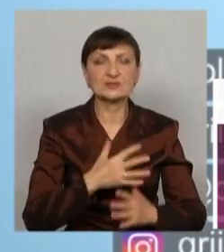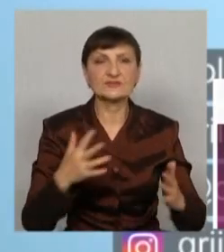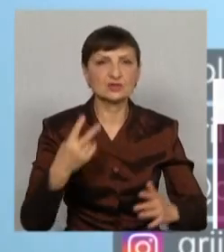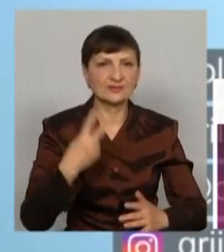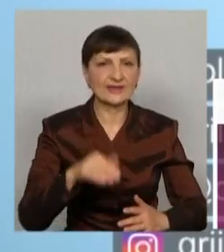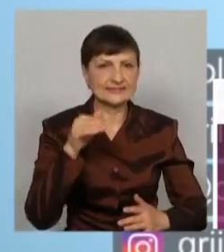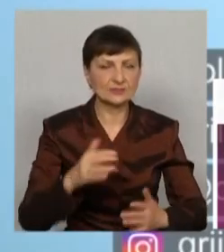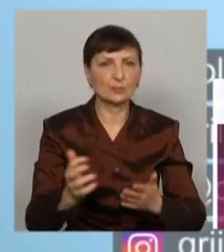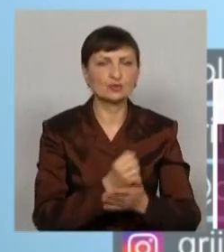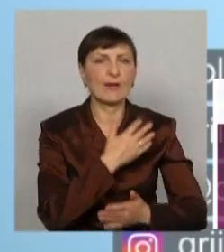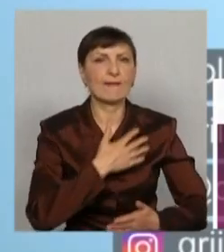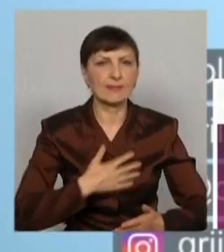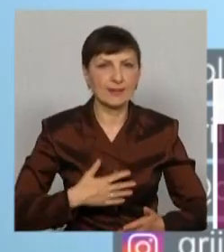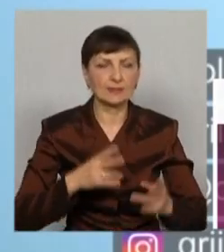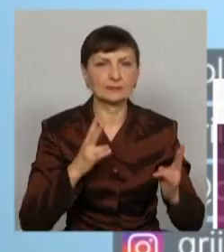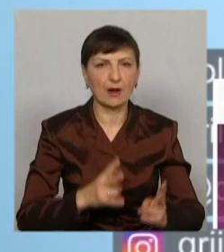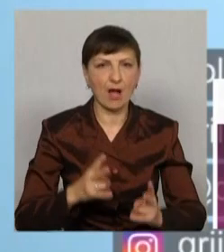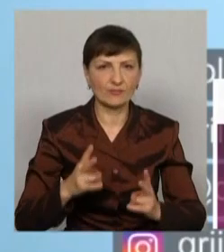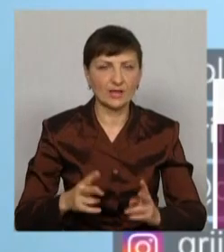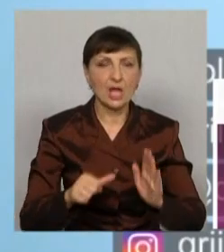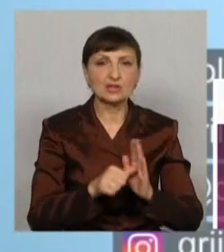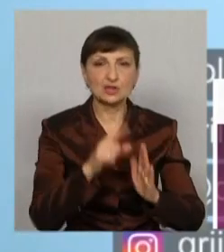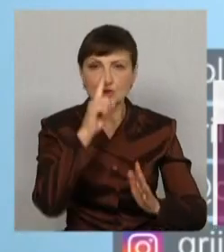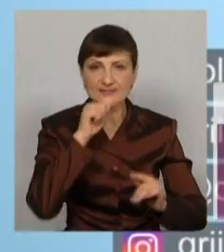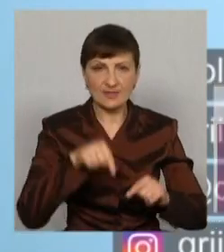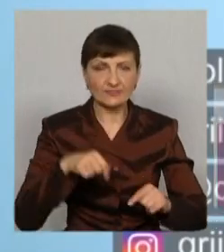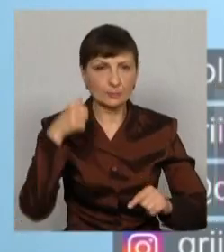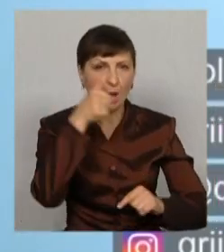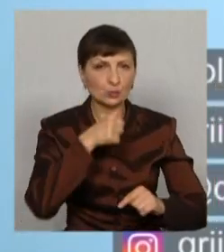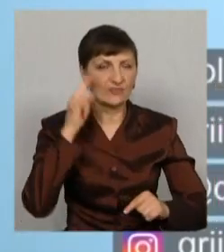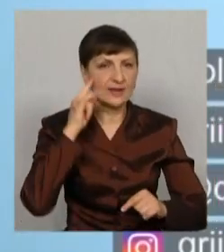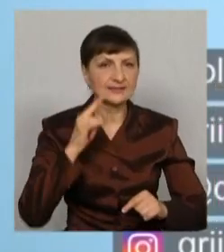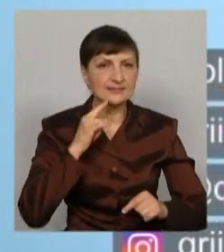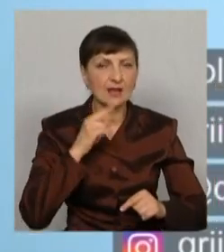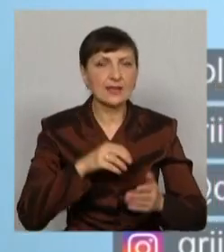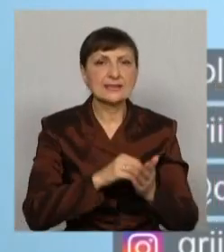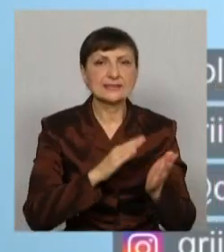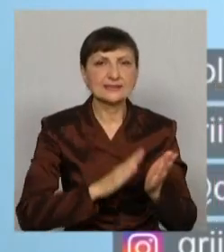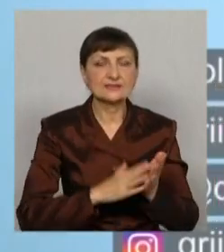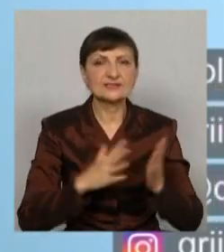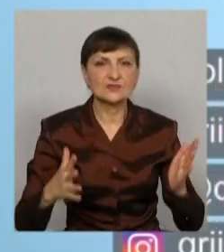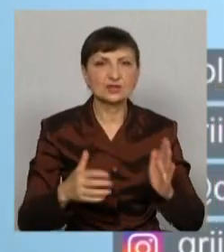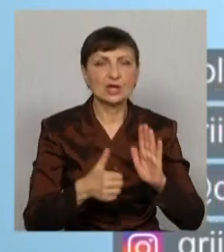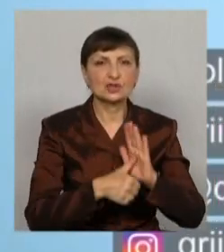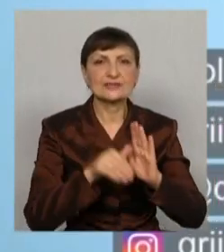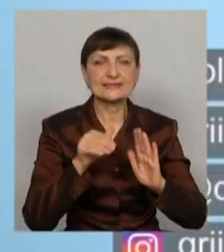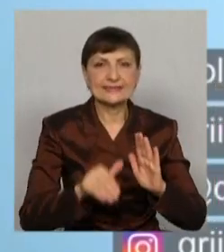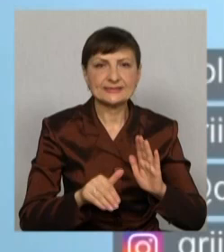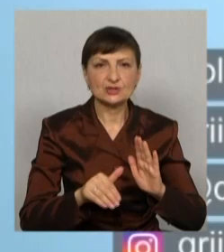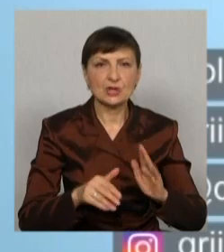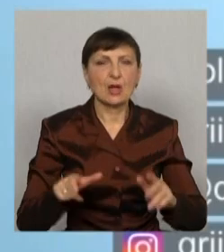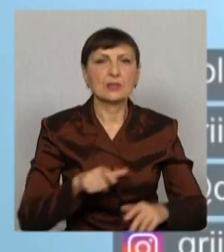20 тысяч получают ранения и травмы. За 6 месяцев текущего года в Казахстане зарегистрировано свыше